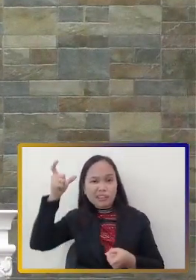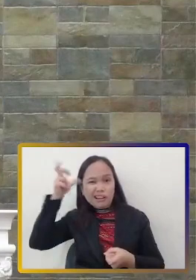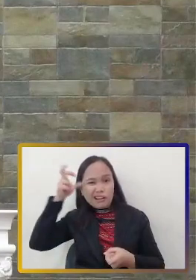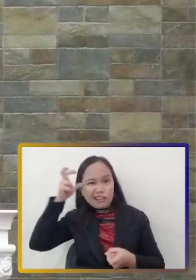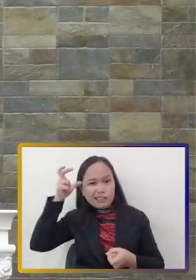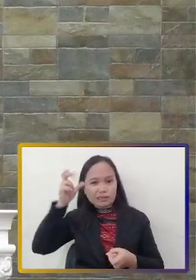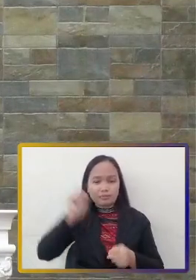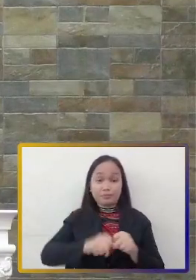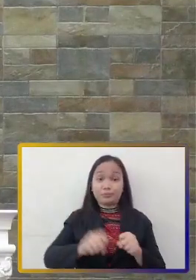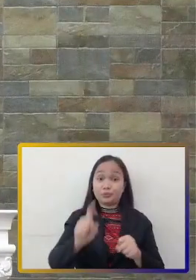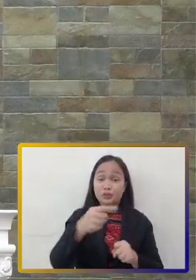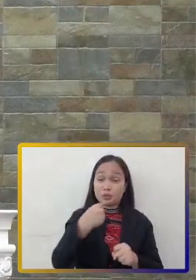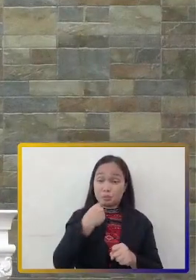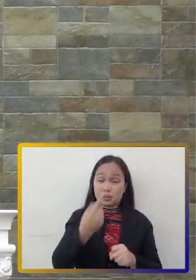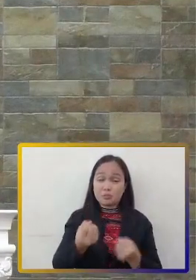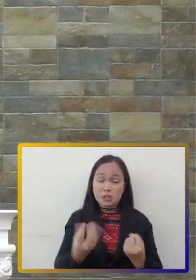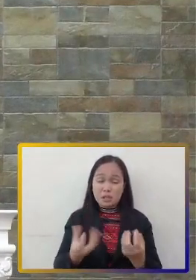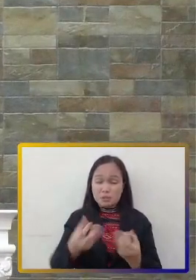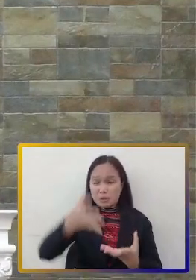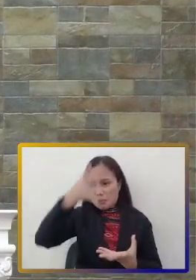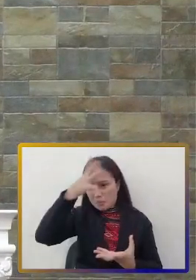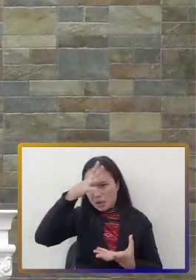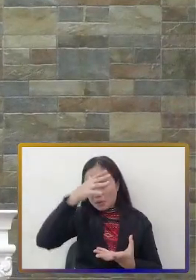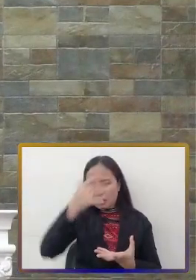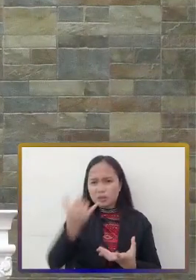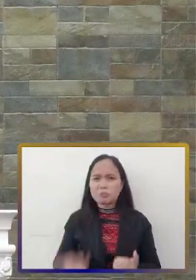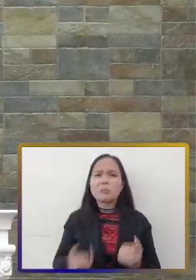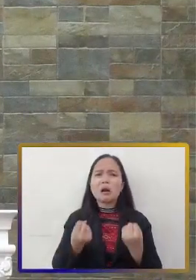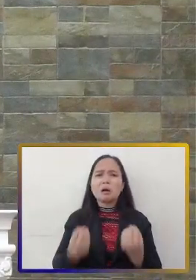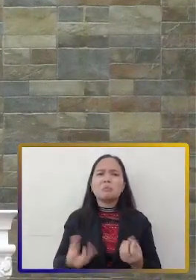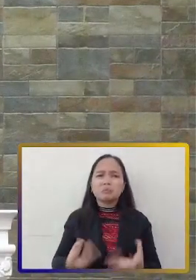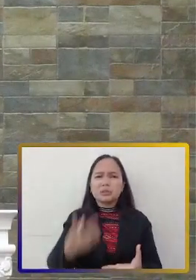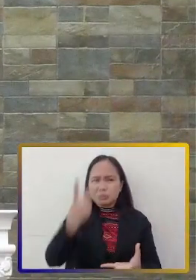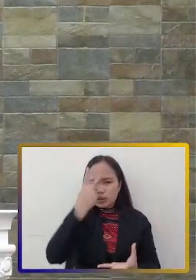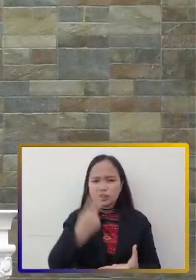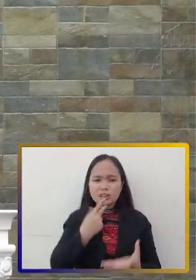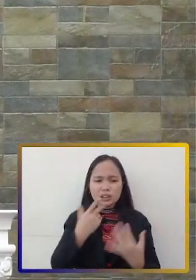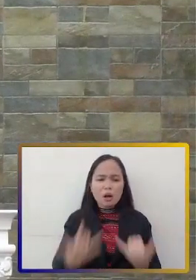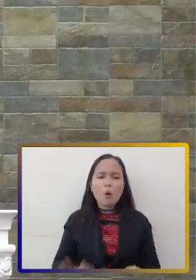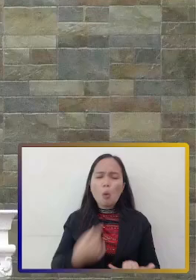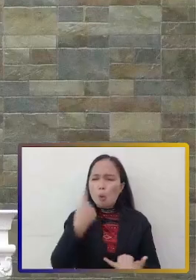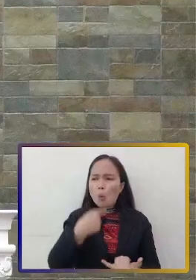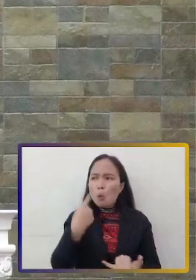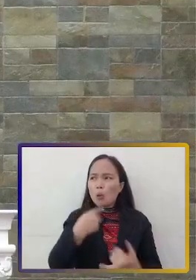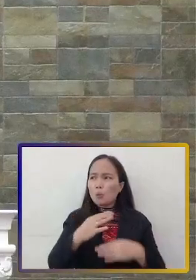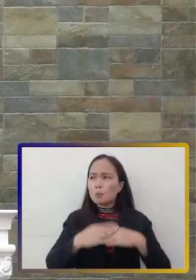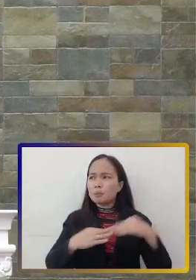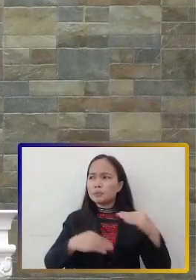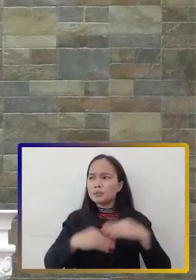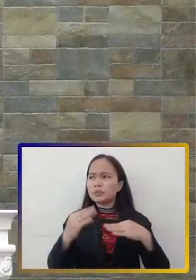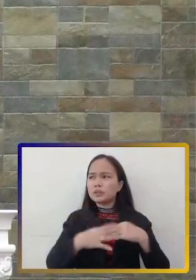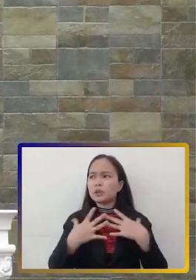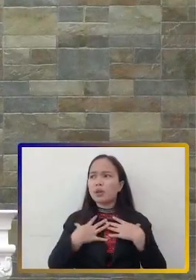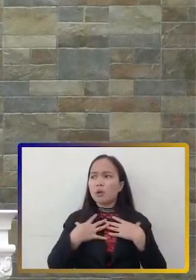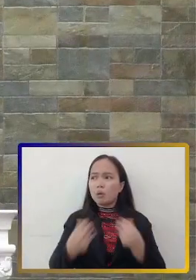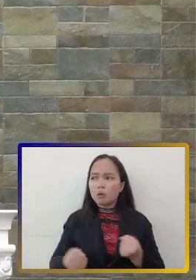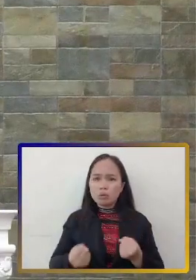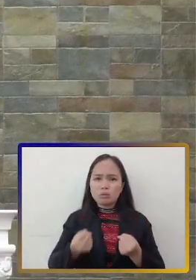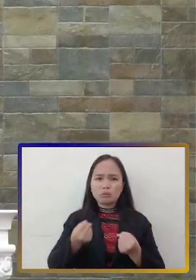sad na maraming mga tatay ngayon, maraming mga magulang ngayon, nagtatayo kayo ng stronghold ng Diablo sa tahanan